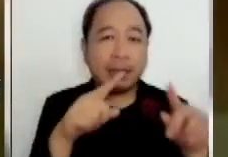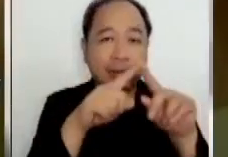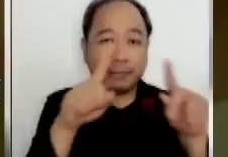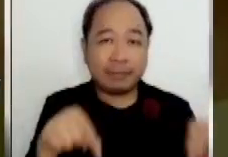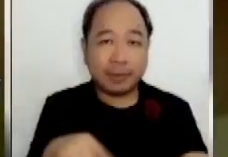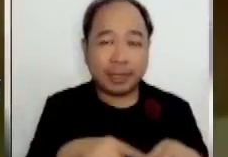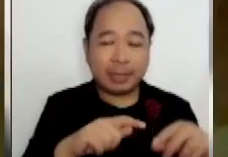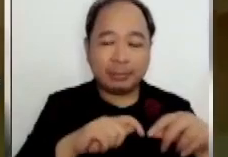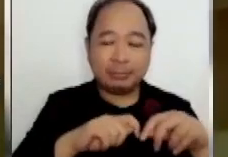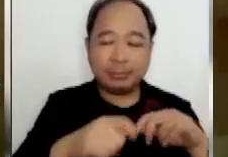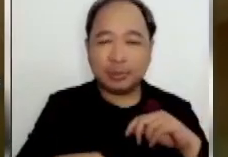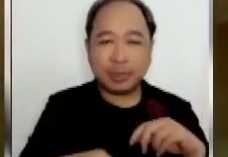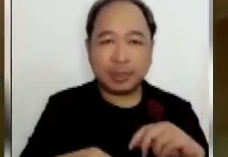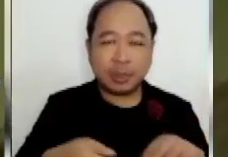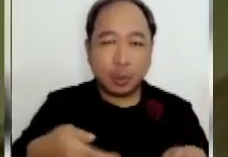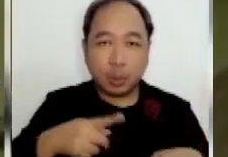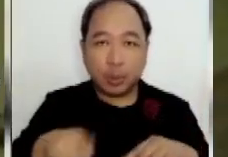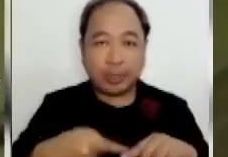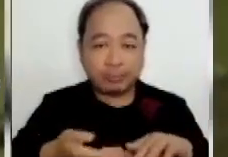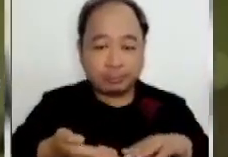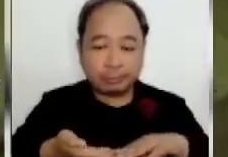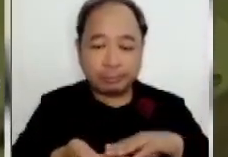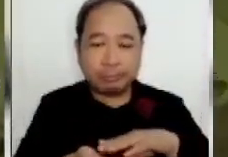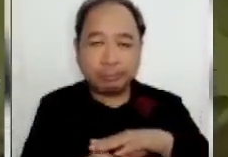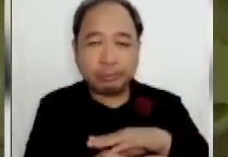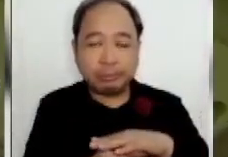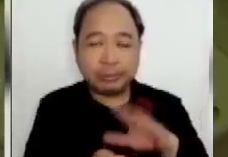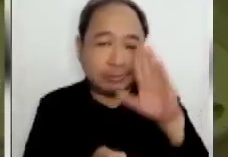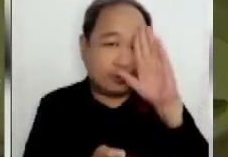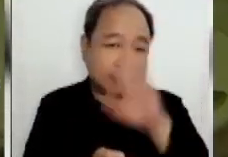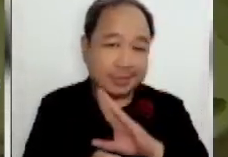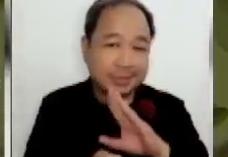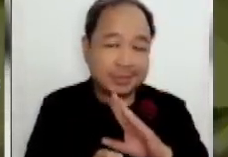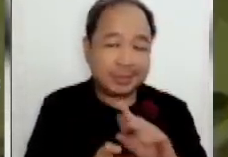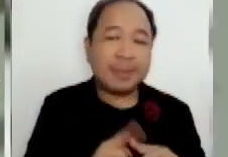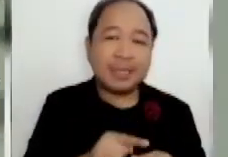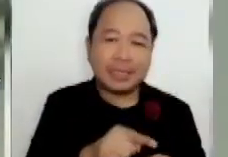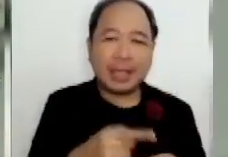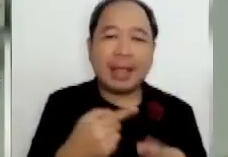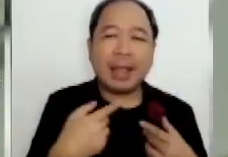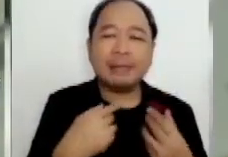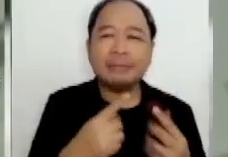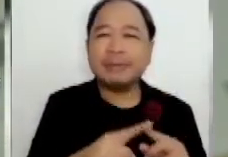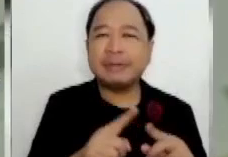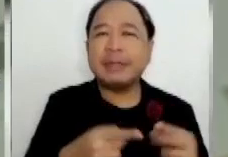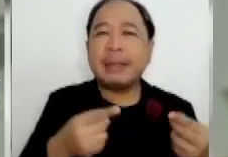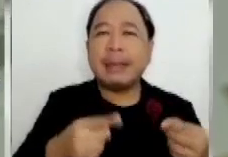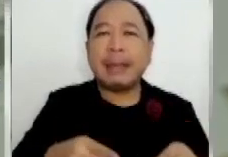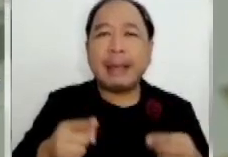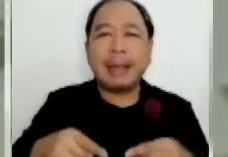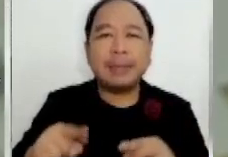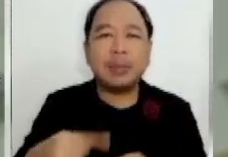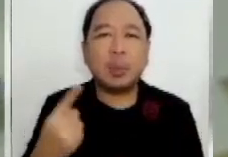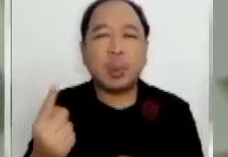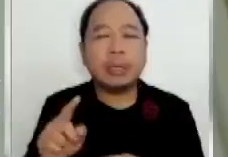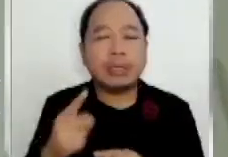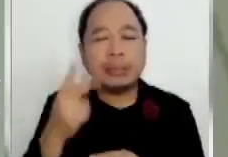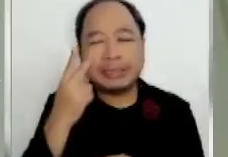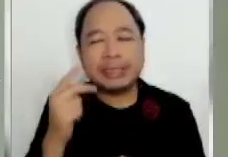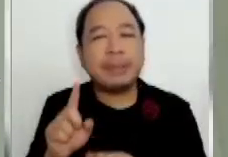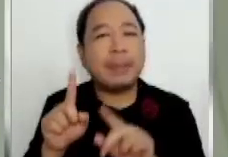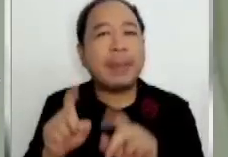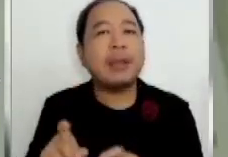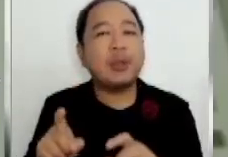habang isinusubo sa makina. Pero hindi lang yan ang mga naging aberya rito na isang pilot area para sa automated election